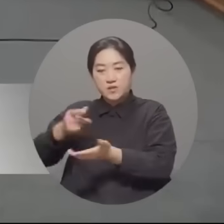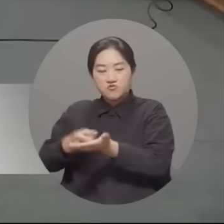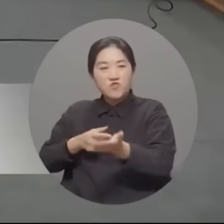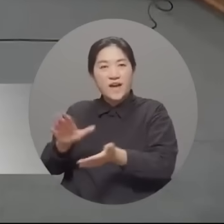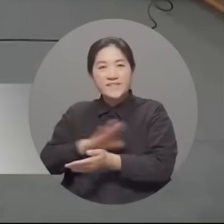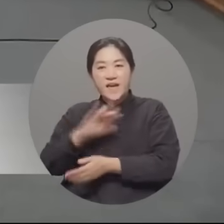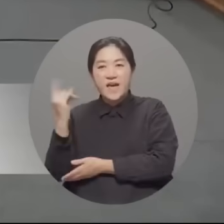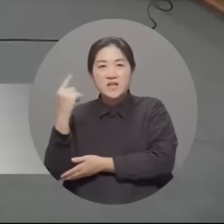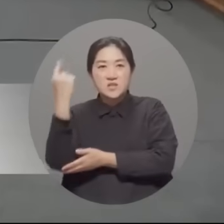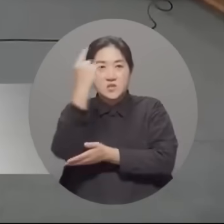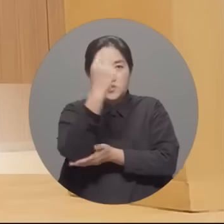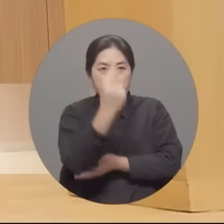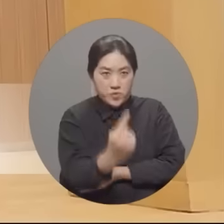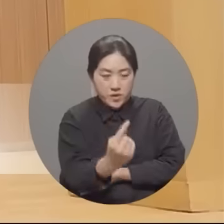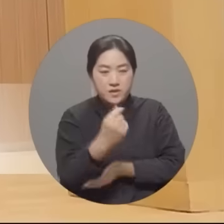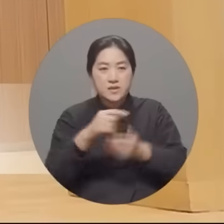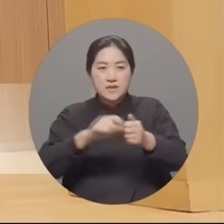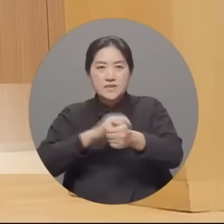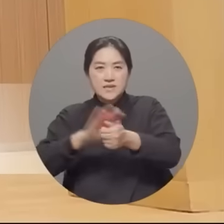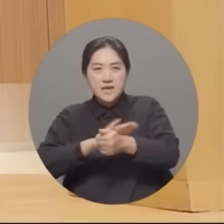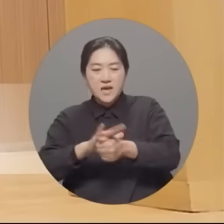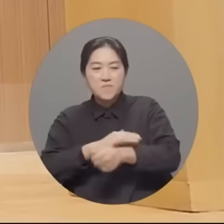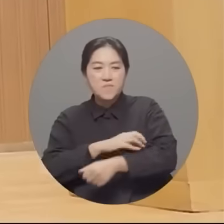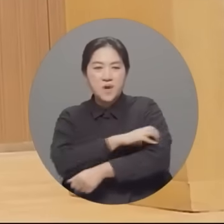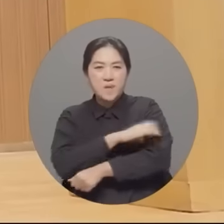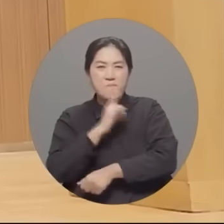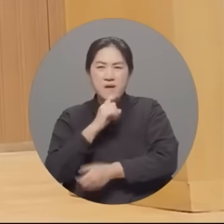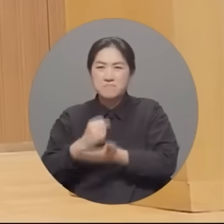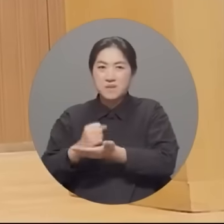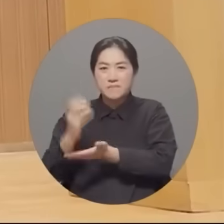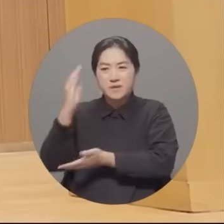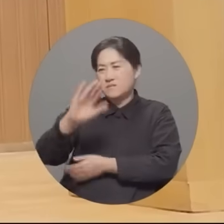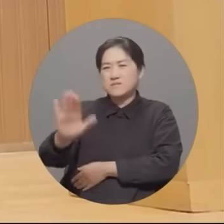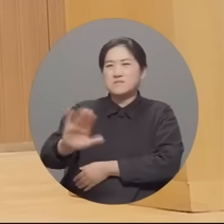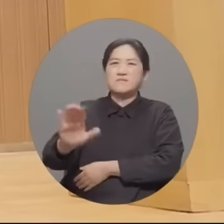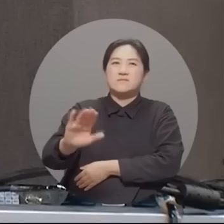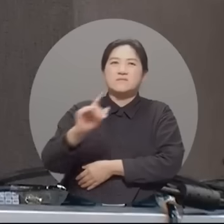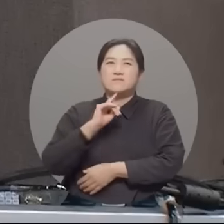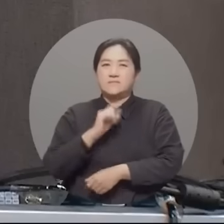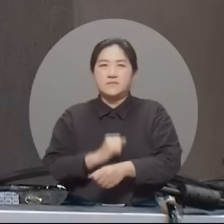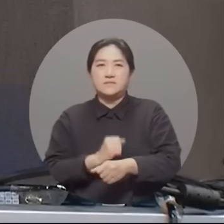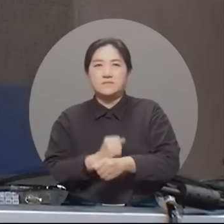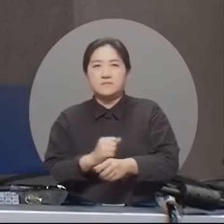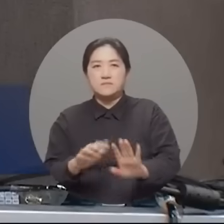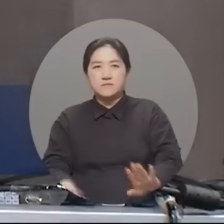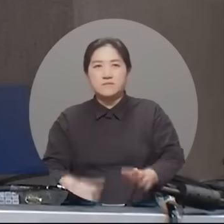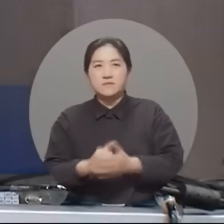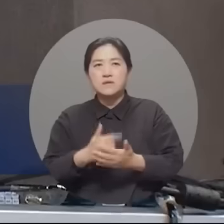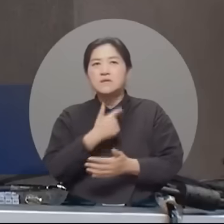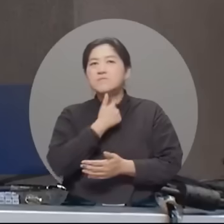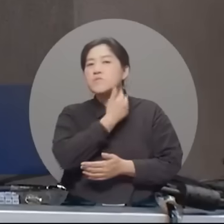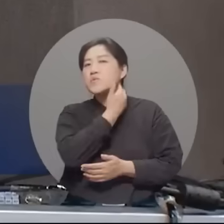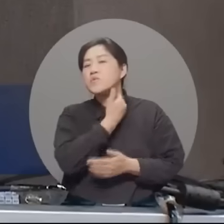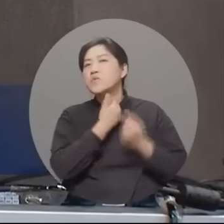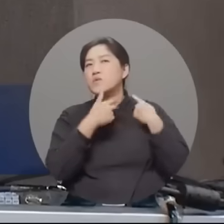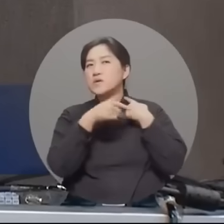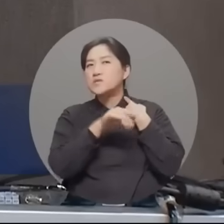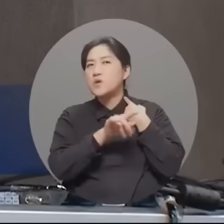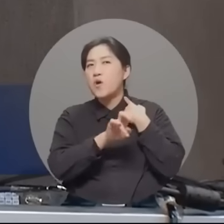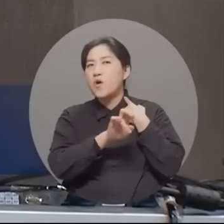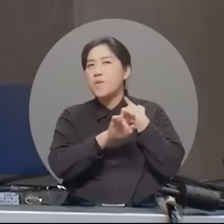헬기로 이송된게 특해 혹은 갑질이란 의혹에 선을었습니다 목 정맥이나 목